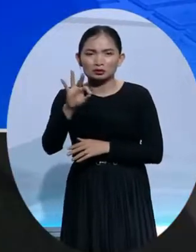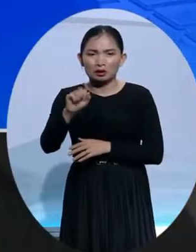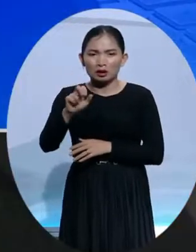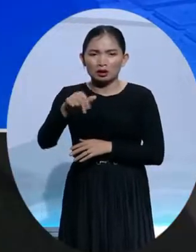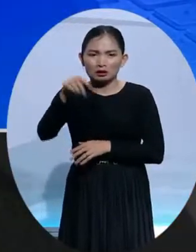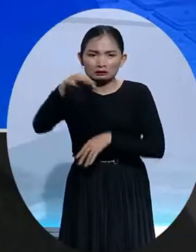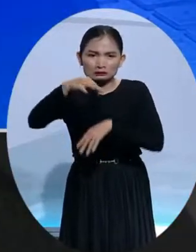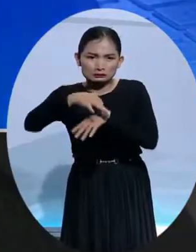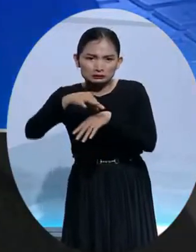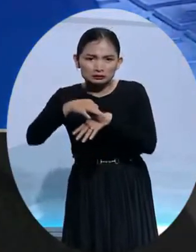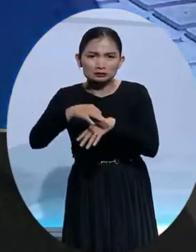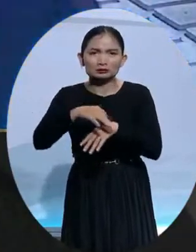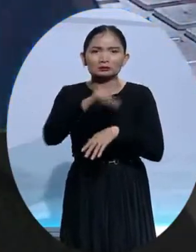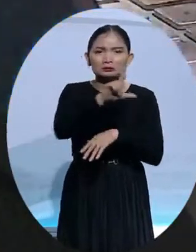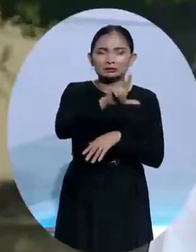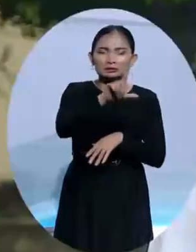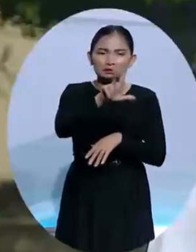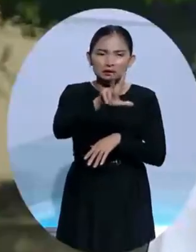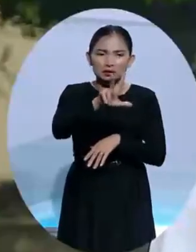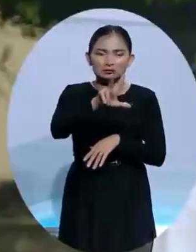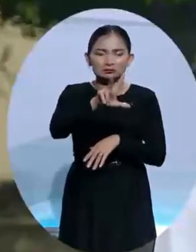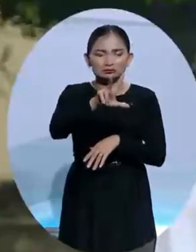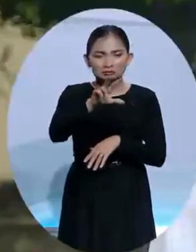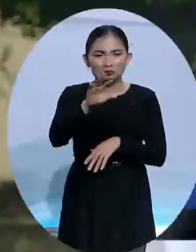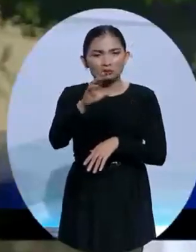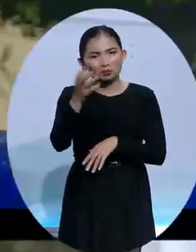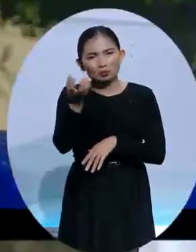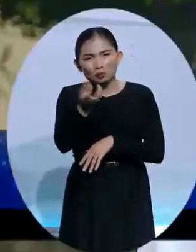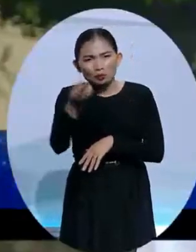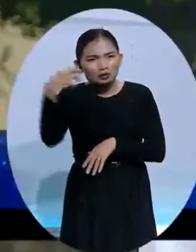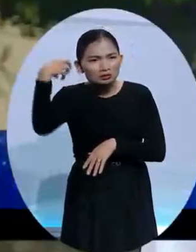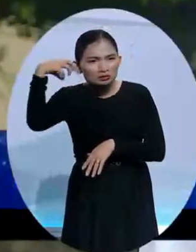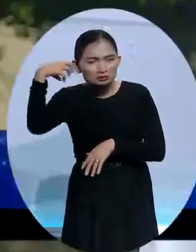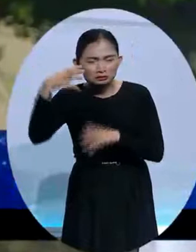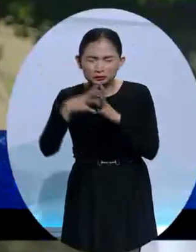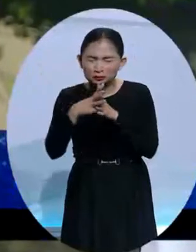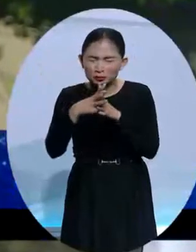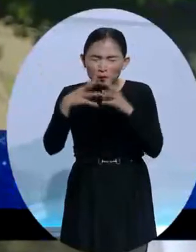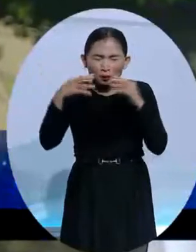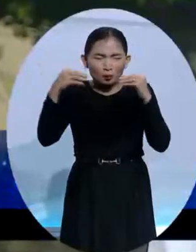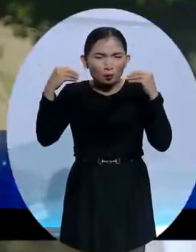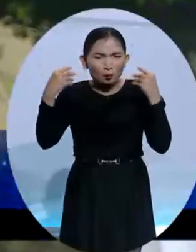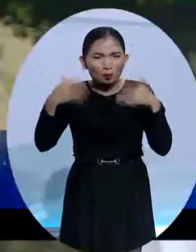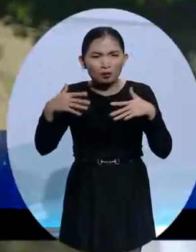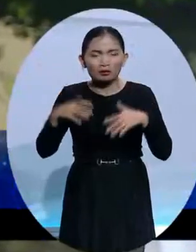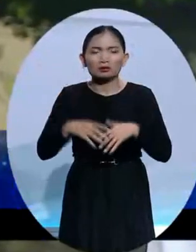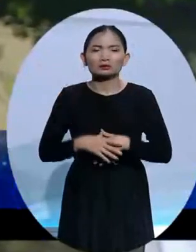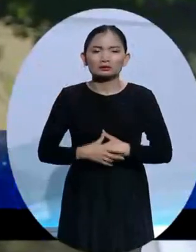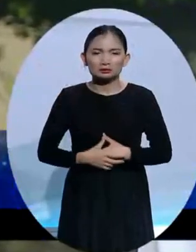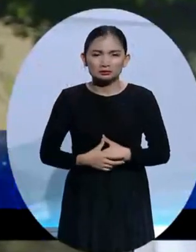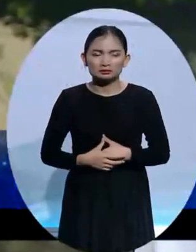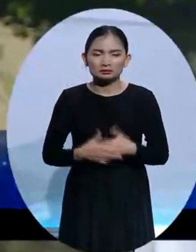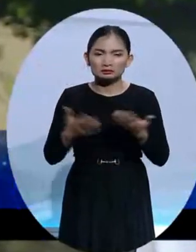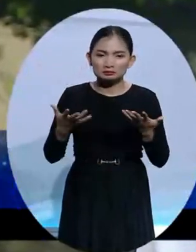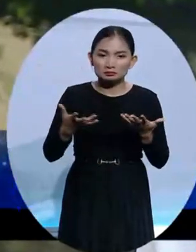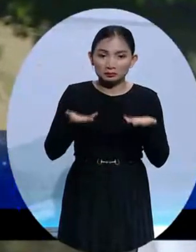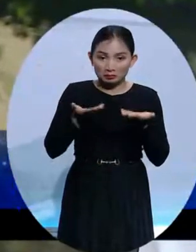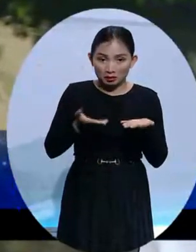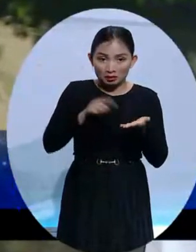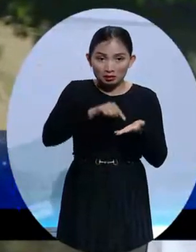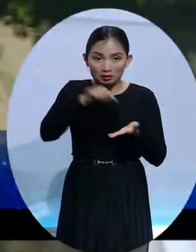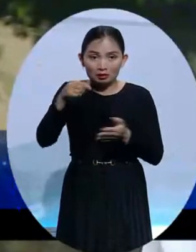năm 2022. Chúng ta vẫn yên tâm về cái nguồn thực phẩm đảm bảo từ đây đến cuối năm, đặc biệt là Tết Nguyên